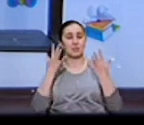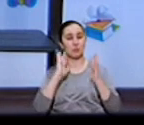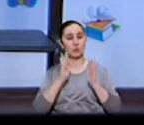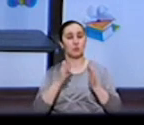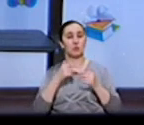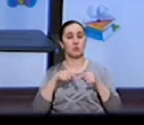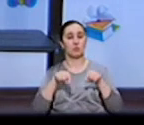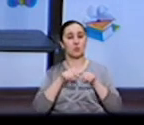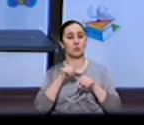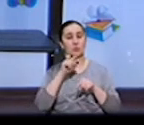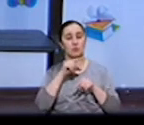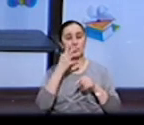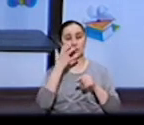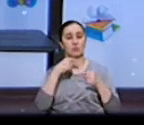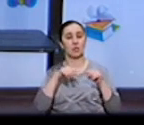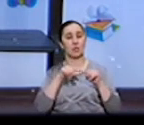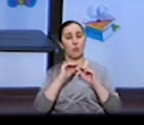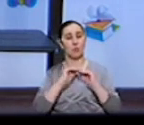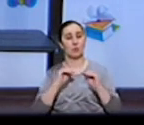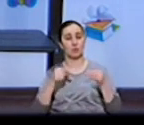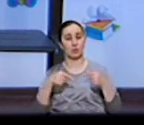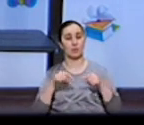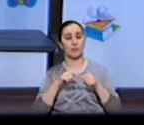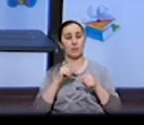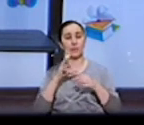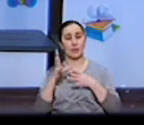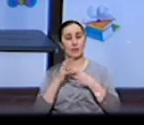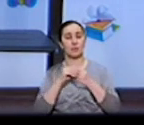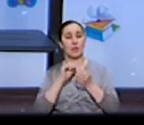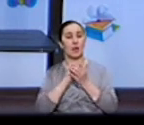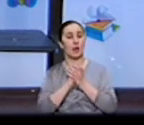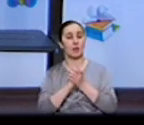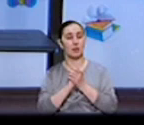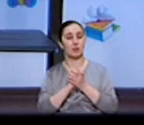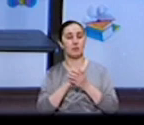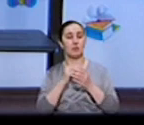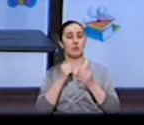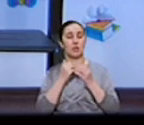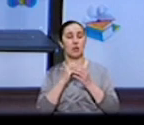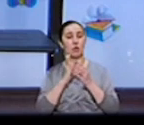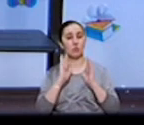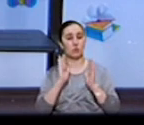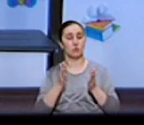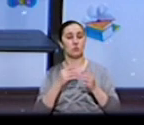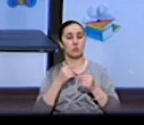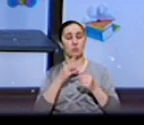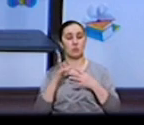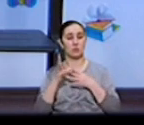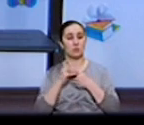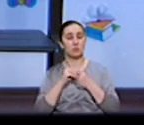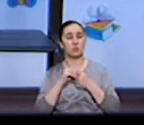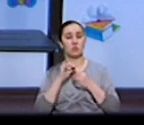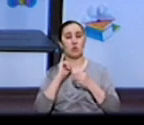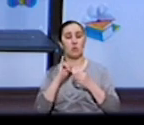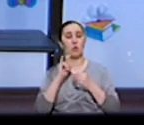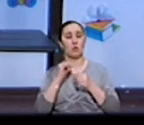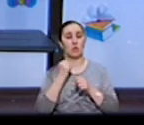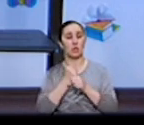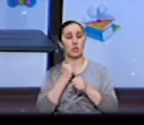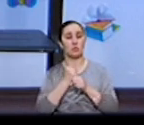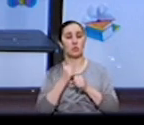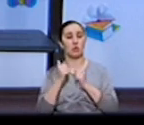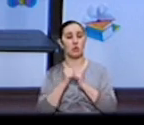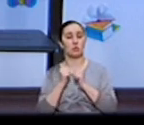yursak, yoki mana shu rasmdagi bolajonlarimiz kabi bir-birimiz bilan ahil, inoq bo'lib, bir-birimizni yomonlik